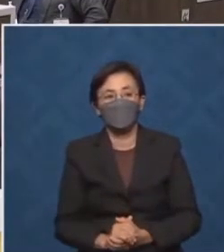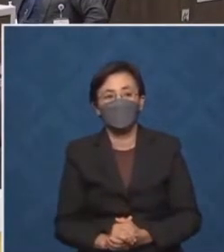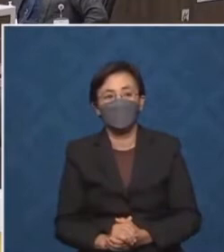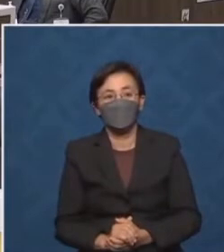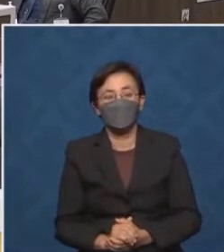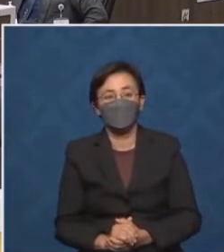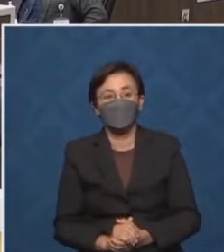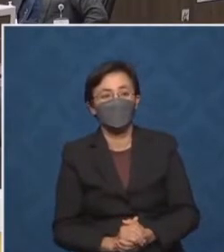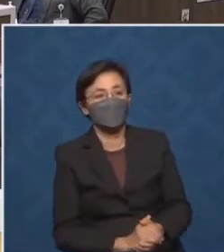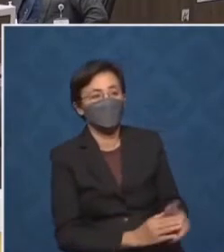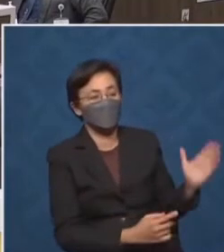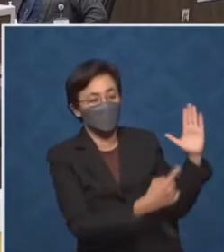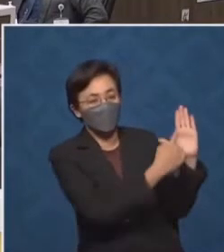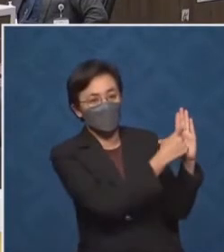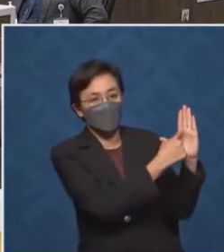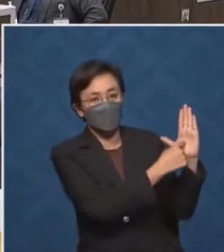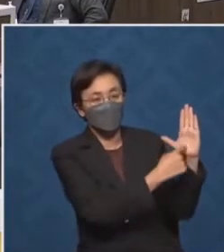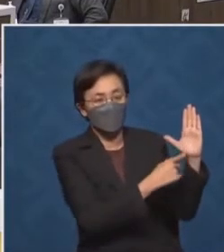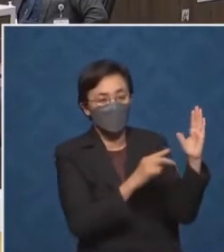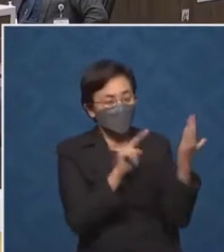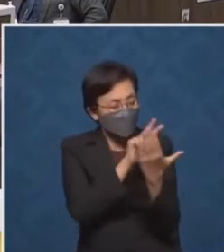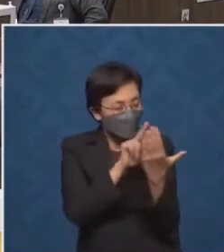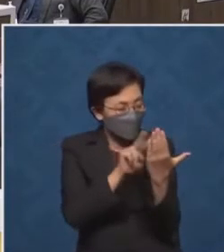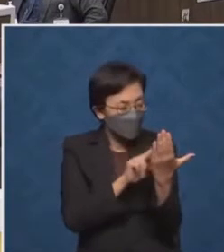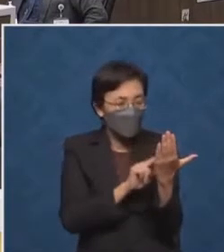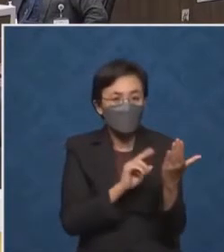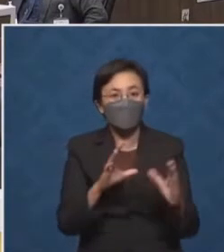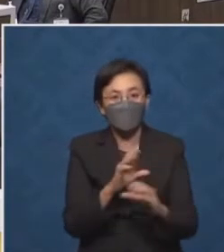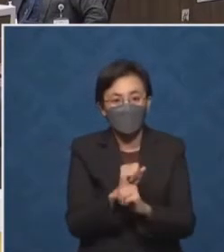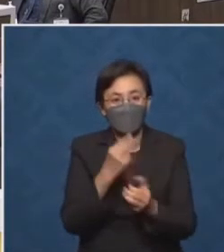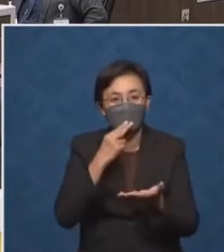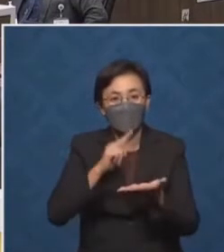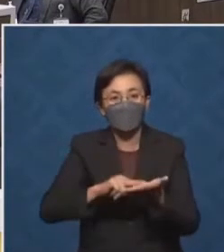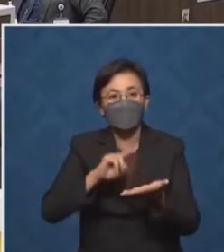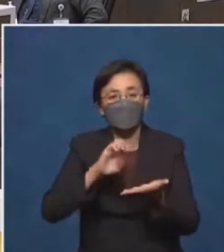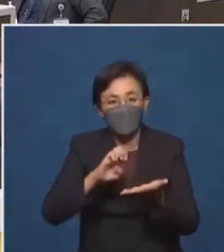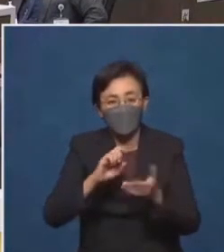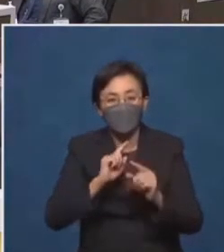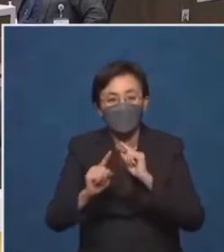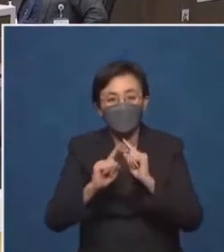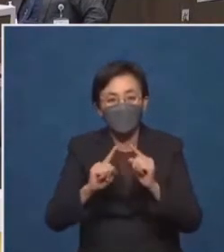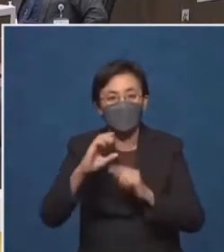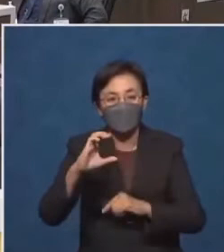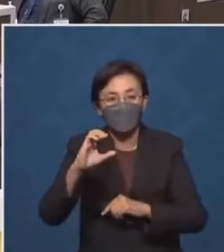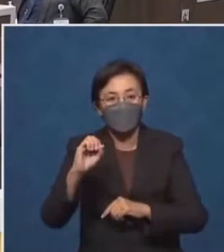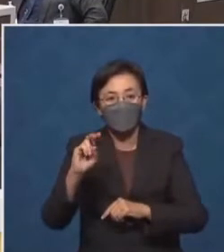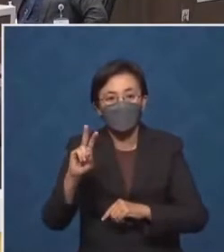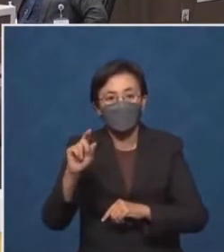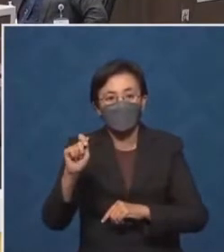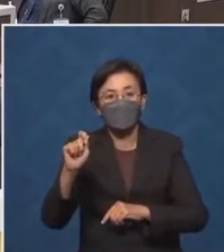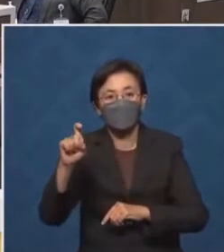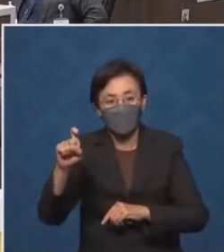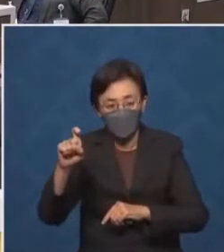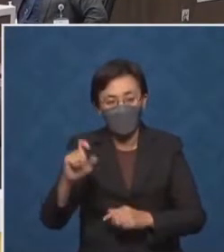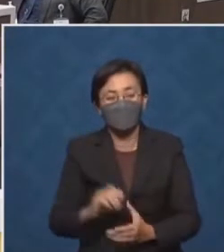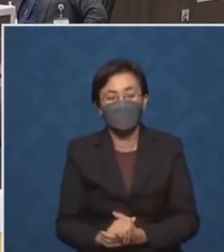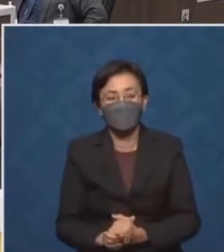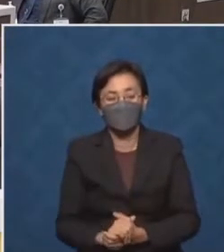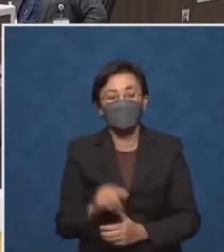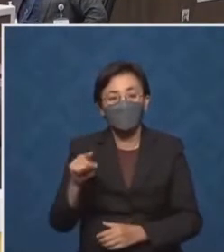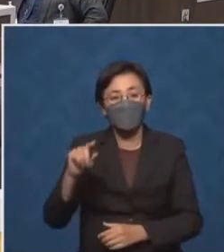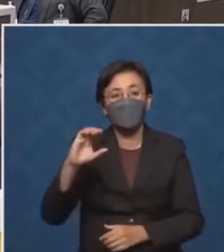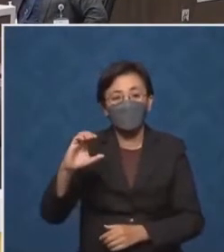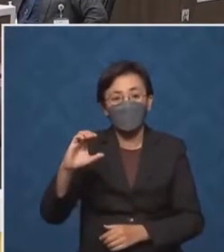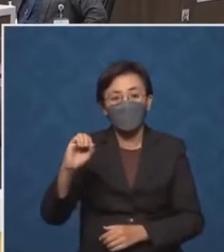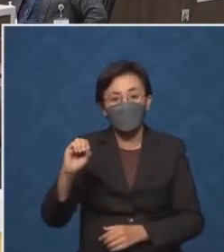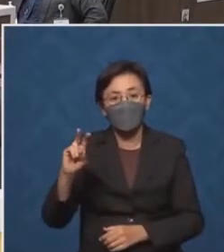ผมอ่านมาจนหมดแล้ครั ผมสนุได้เลยว่าจากอีเมลที่คุยก COVAX เห็นชัดเลยครับว่า COVAX เป็ห่วง